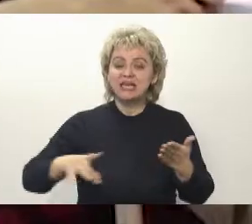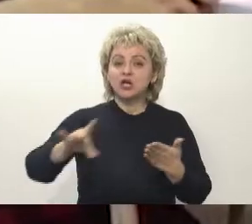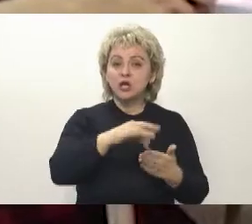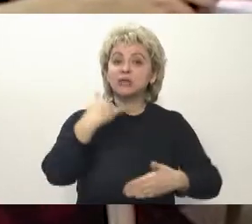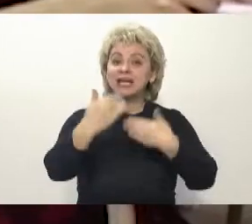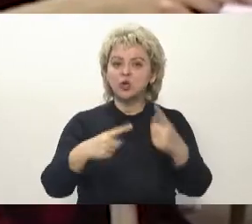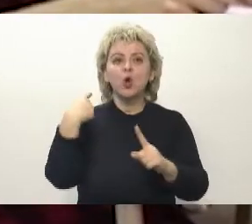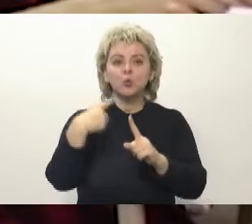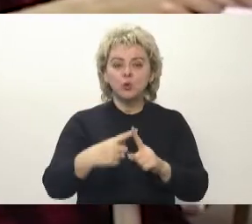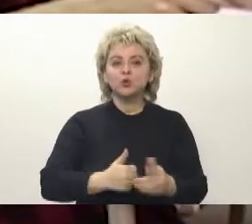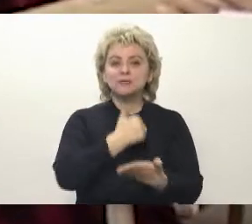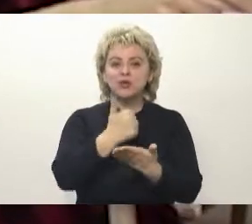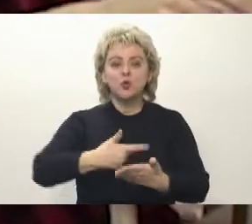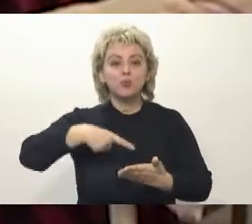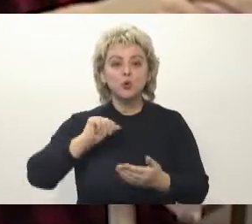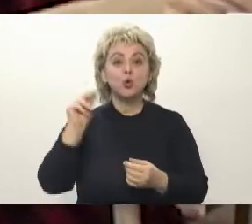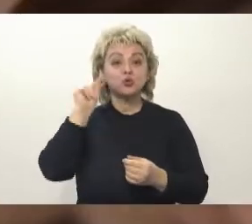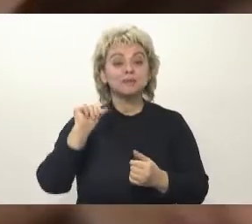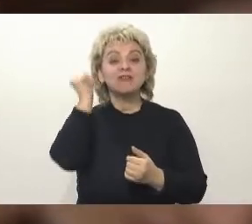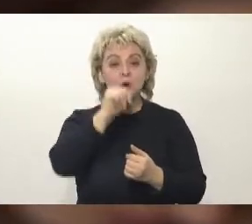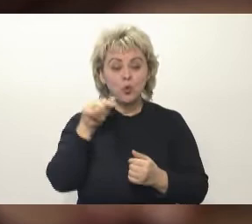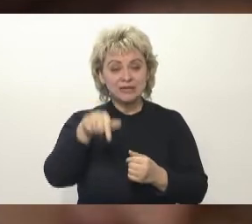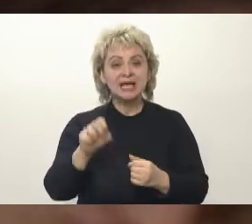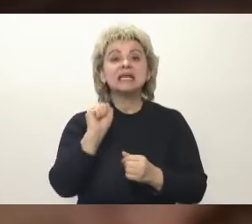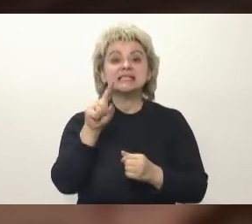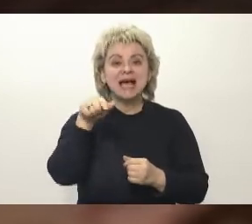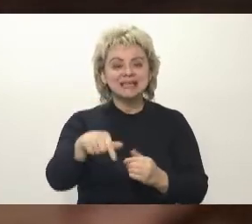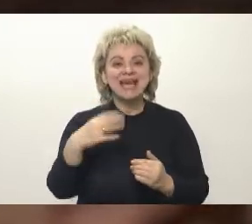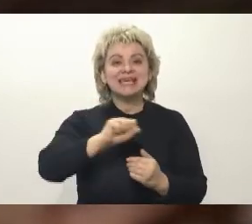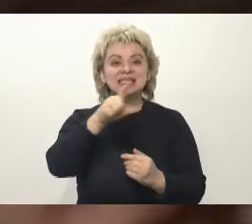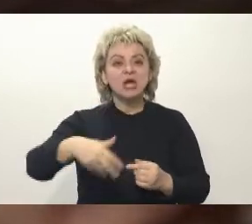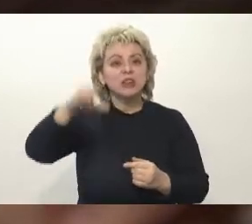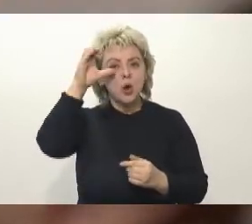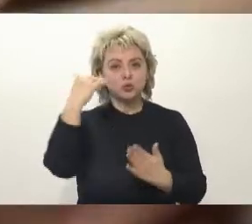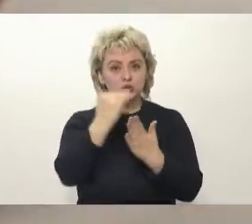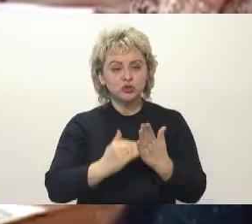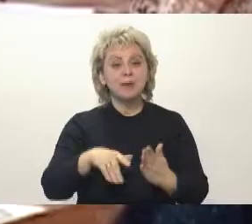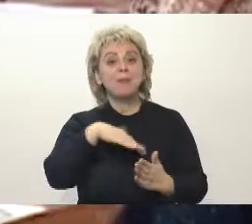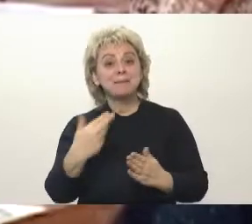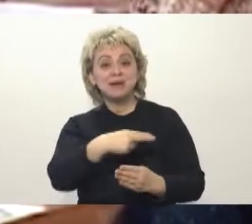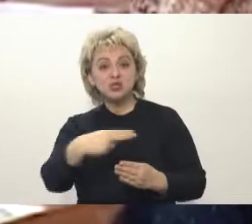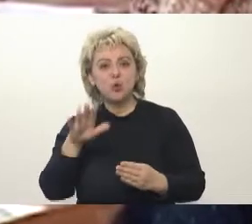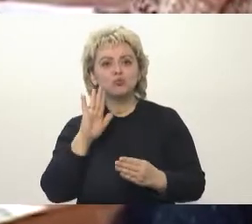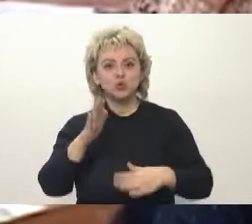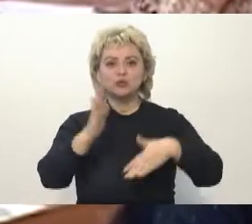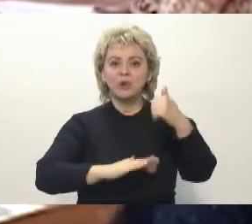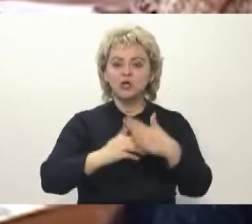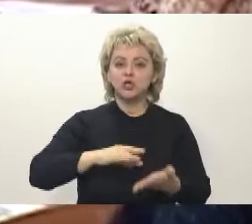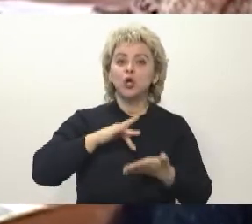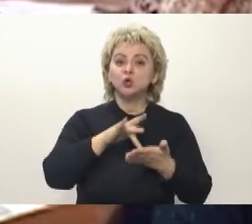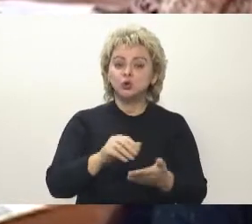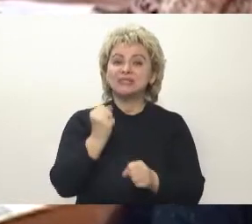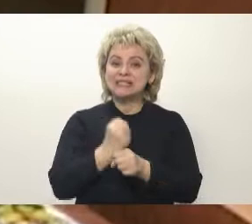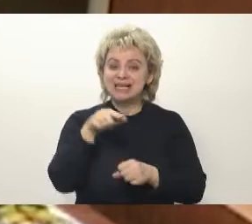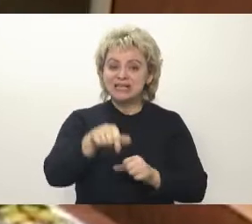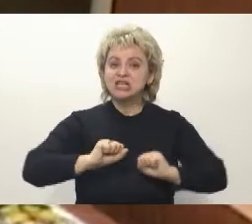районных этапов, плюс призеры прошлого учебного года. В заданиях по естественно-научным предметам, помимо теории, будет практический тур с